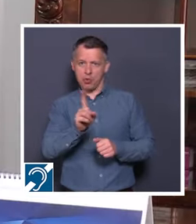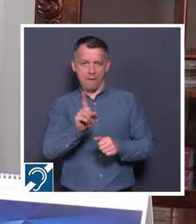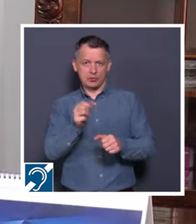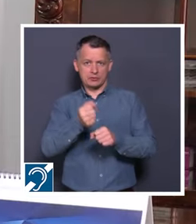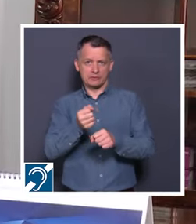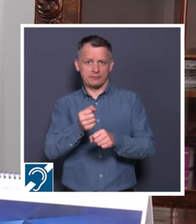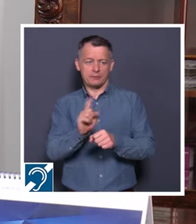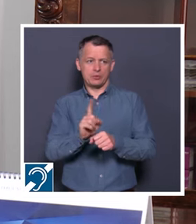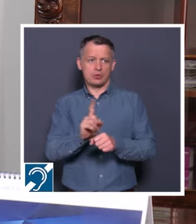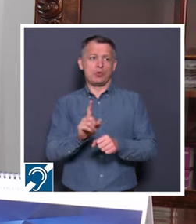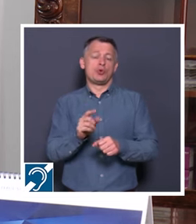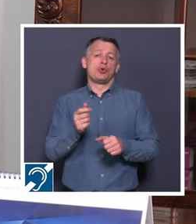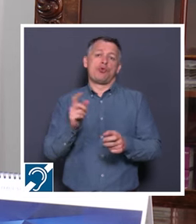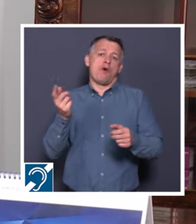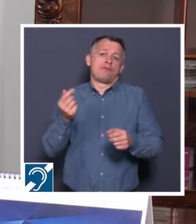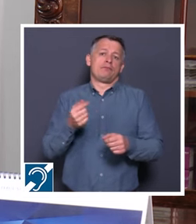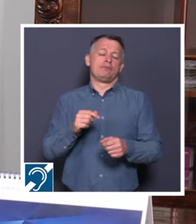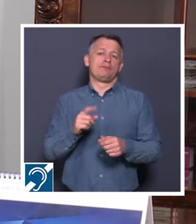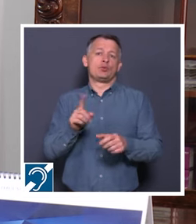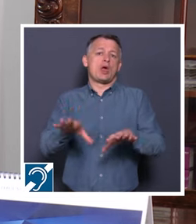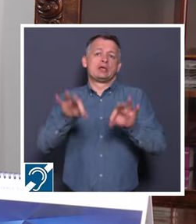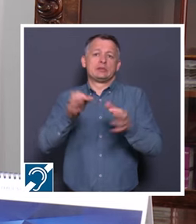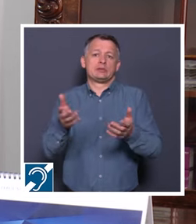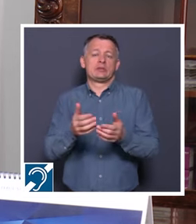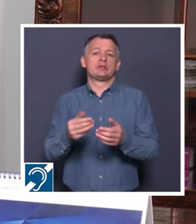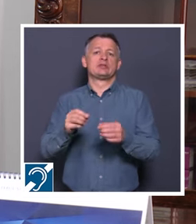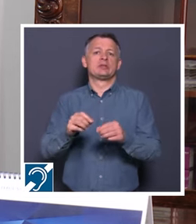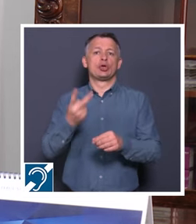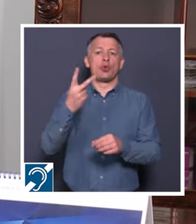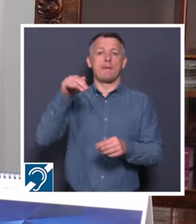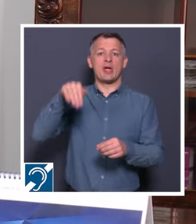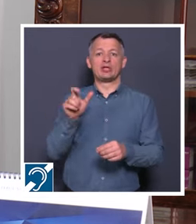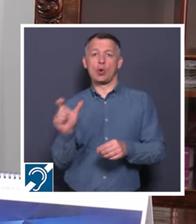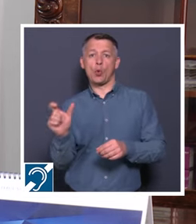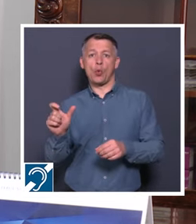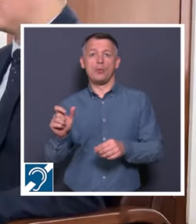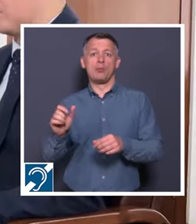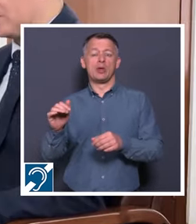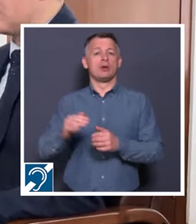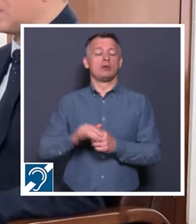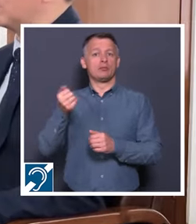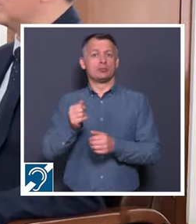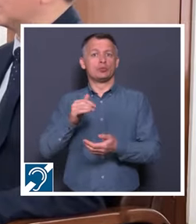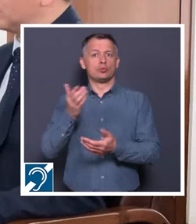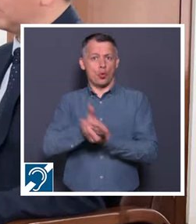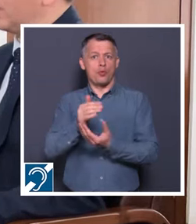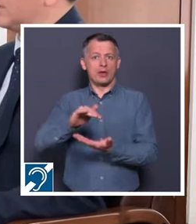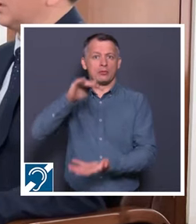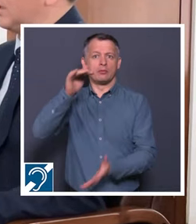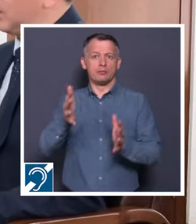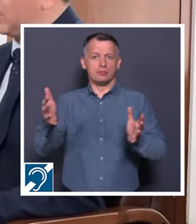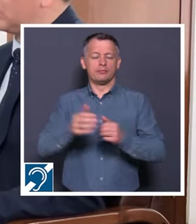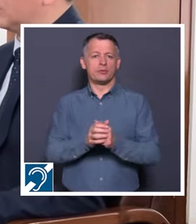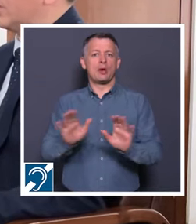Nu a fost furnizat. Înțeleg că e o cantitate foarte mare, de la dânsele știu asta, înțeleg că 2 metri cub sau ceva de genul ăsta de documente. Am început discuția cu